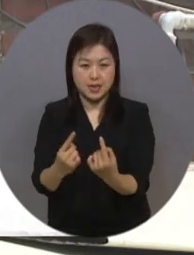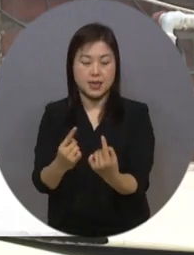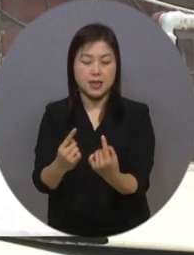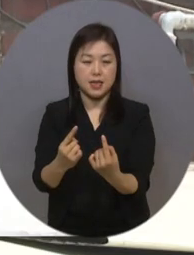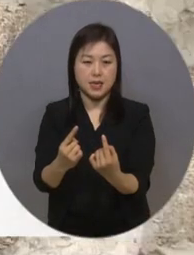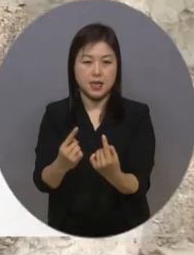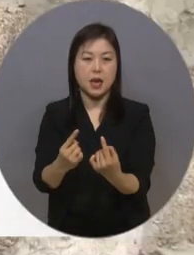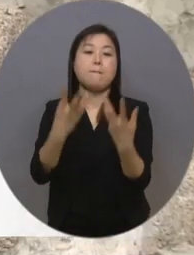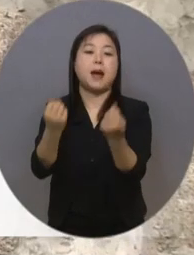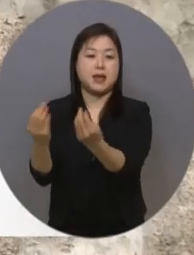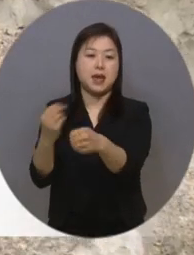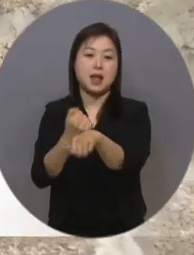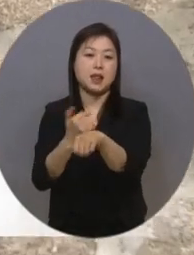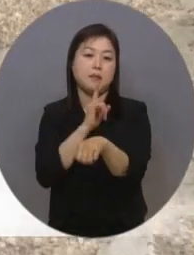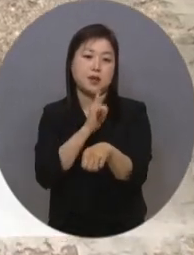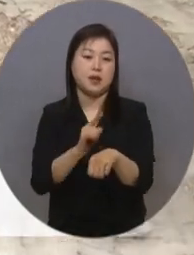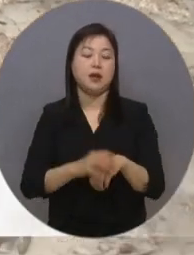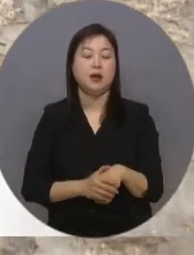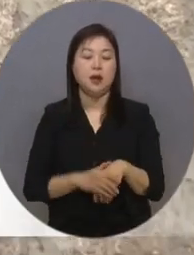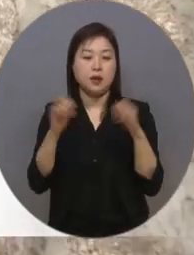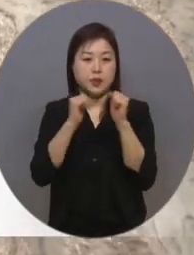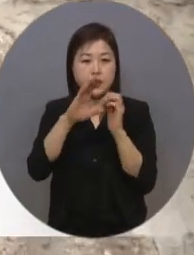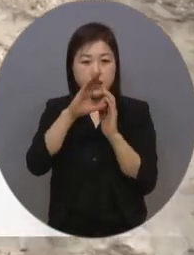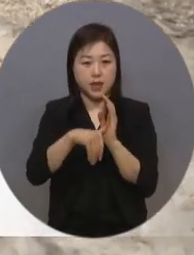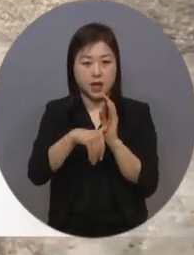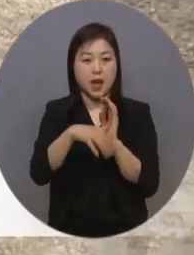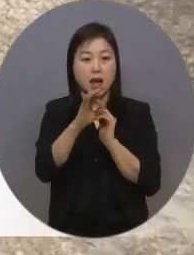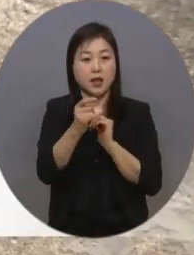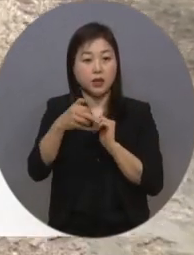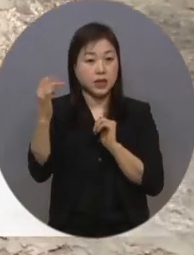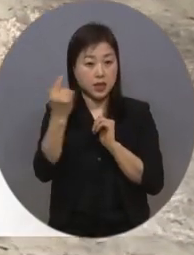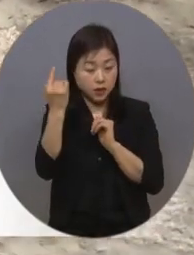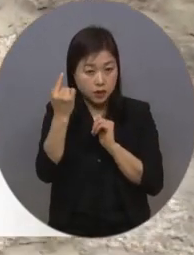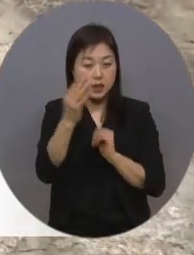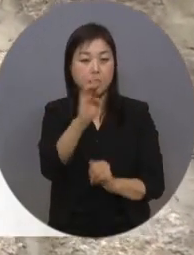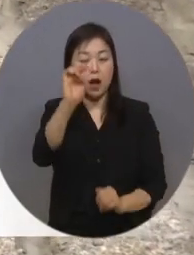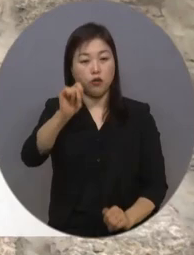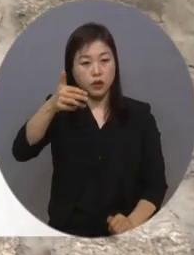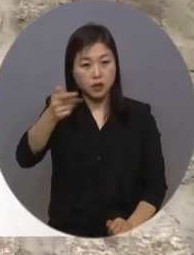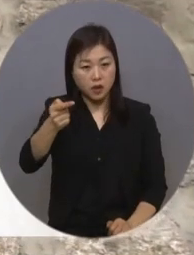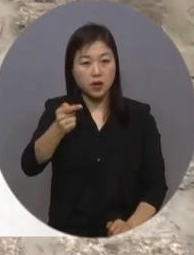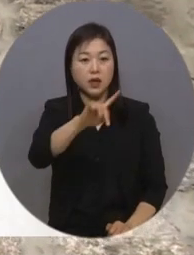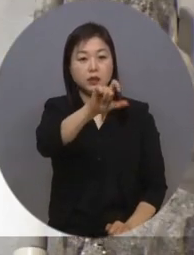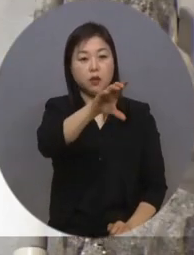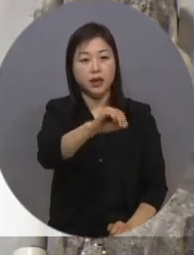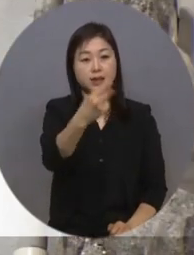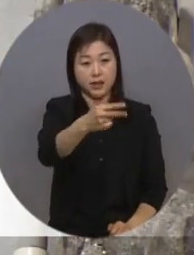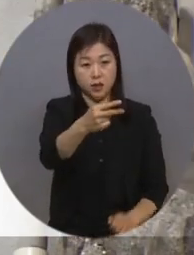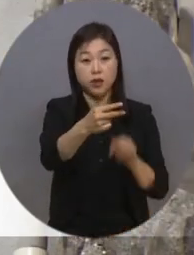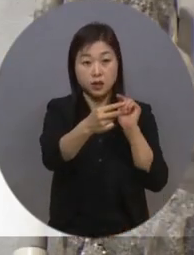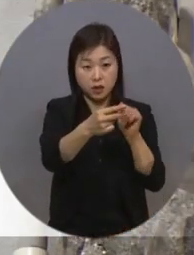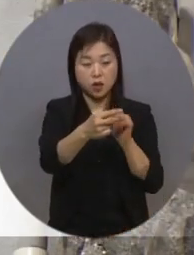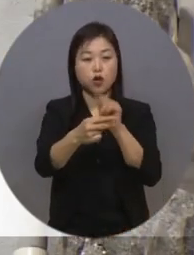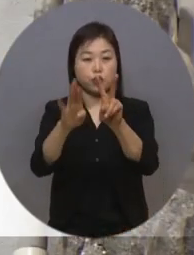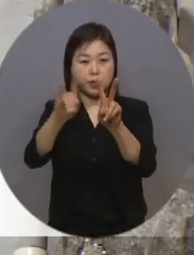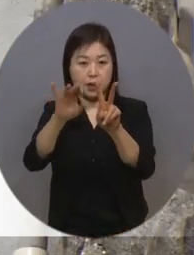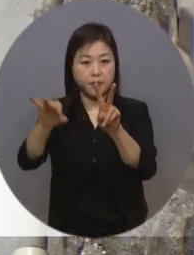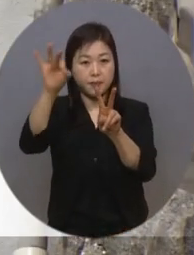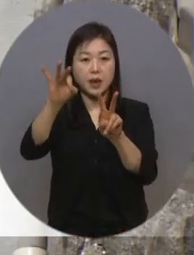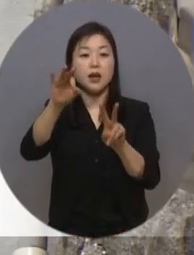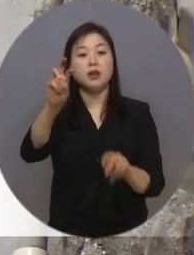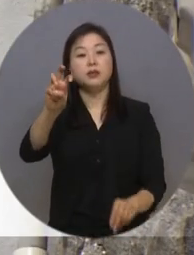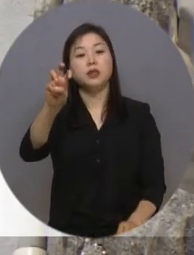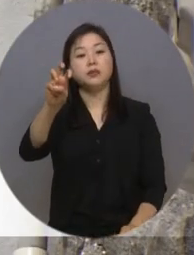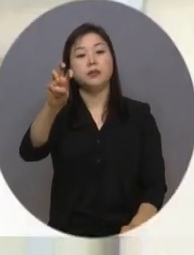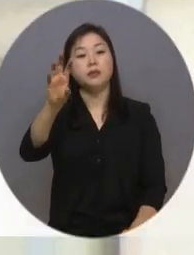밝혔습니다. 이에 따라 동절기 에너지 바우처 지원 금액을 현재 15만 2천 원에서 2배 인상된